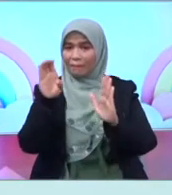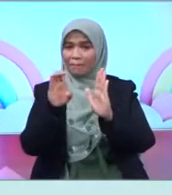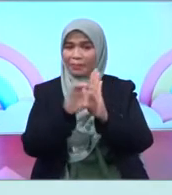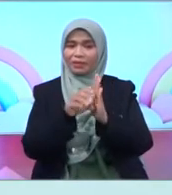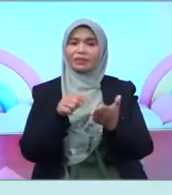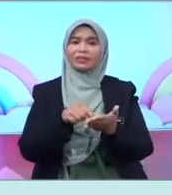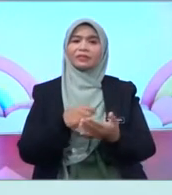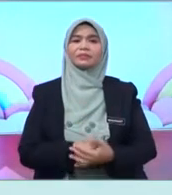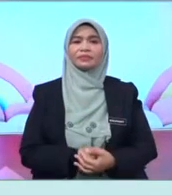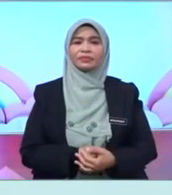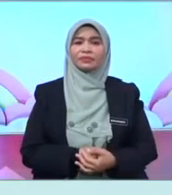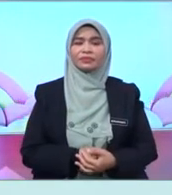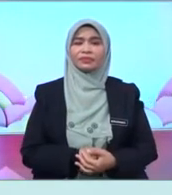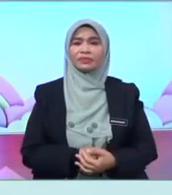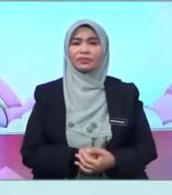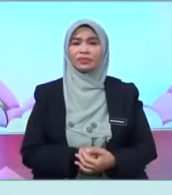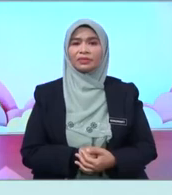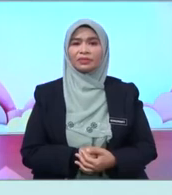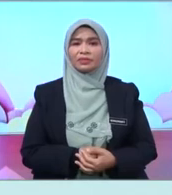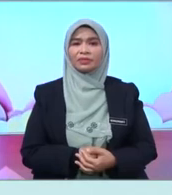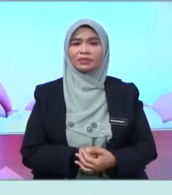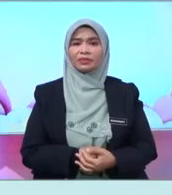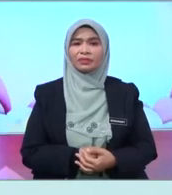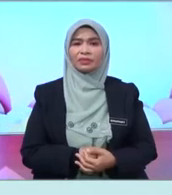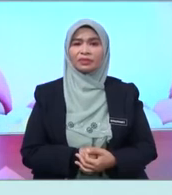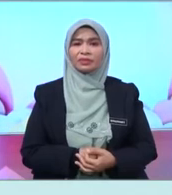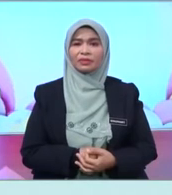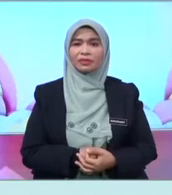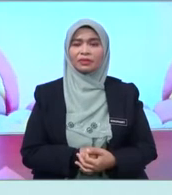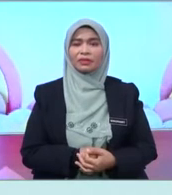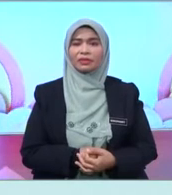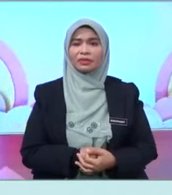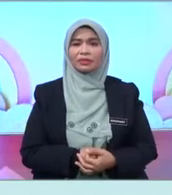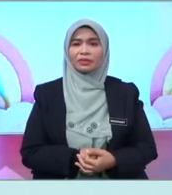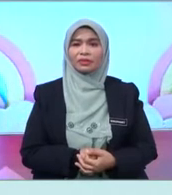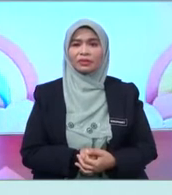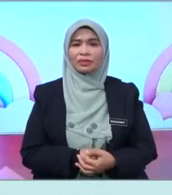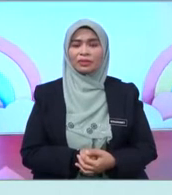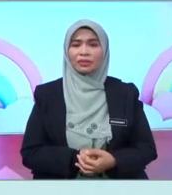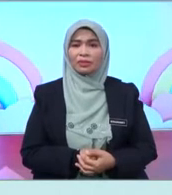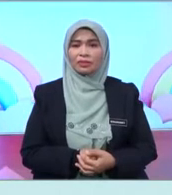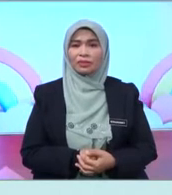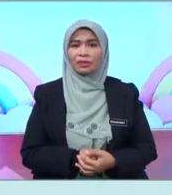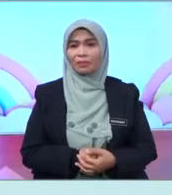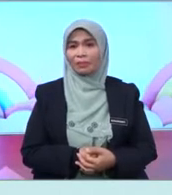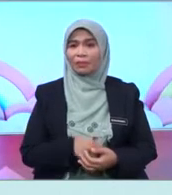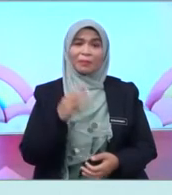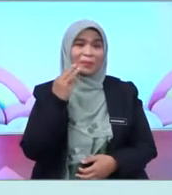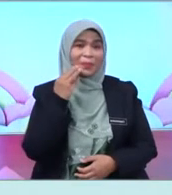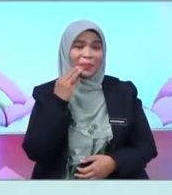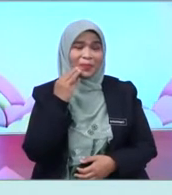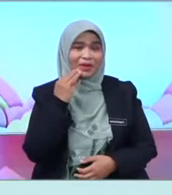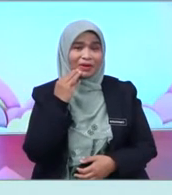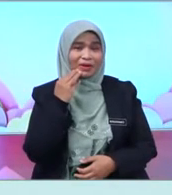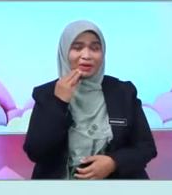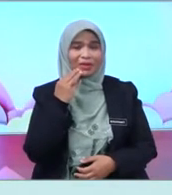oke oke bagi sentuh situasi pertama Oke oke berita Mira jadi kita kita lakuin